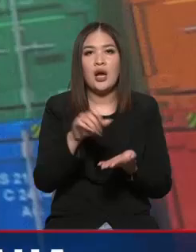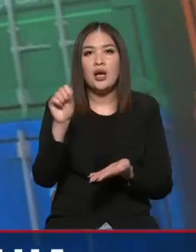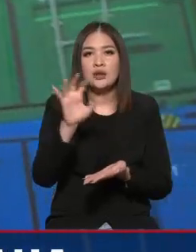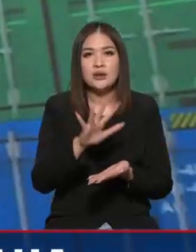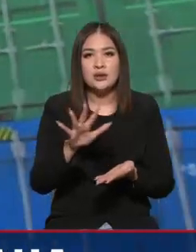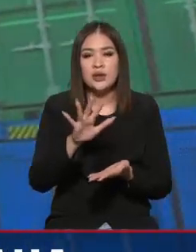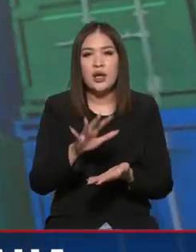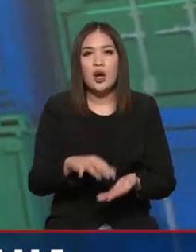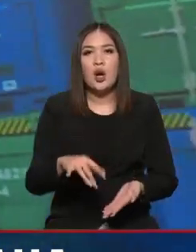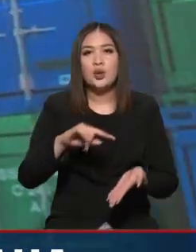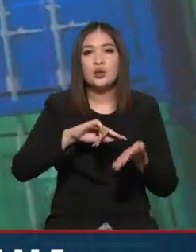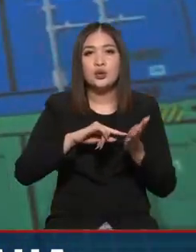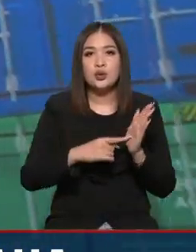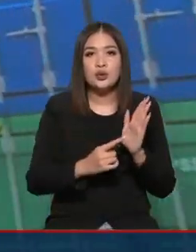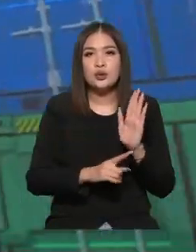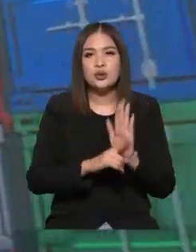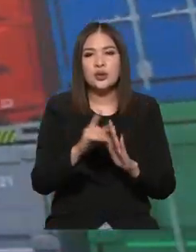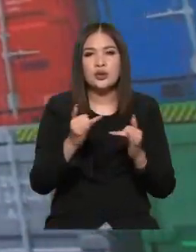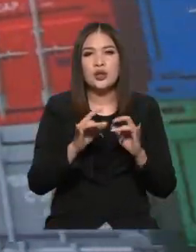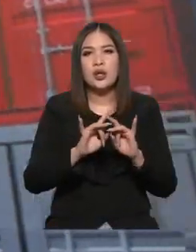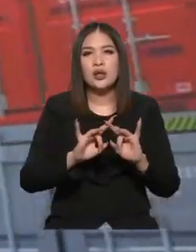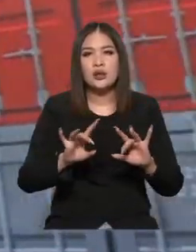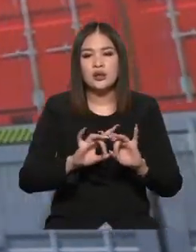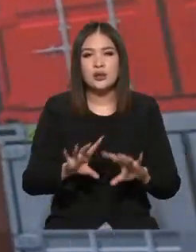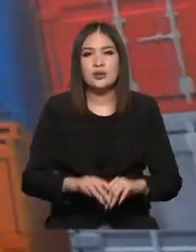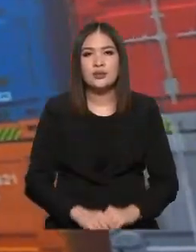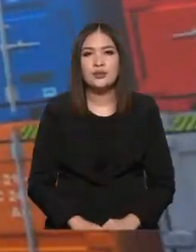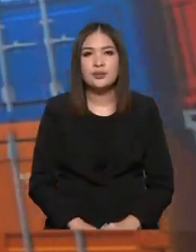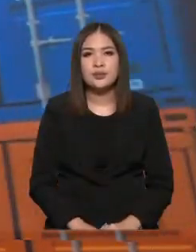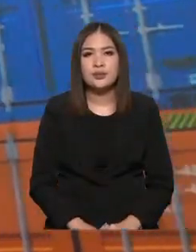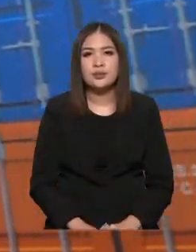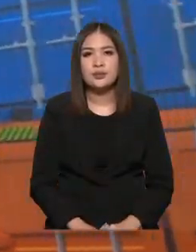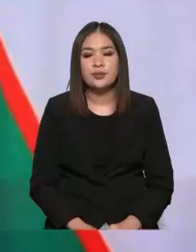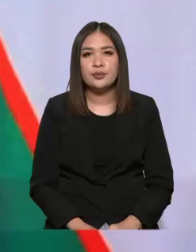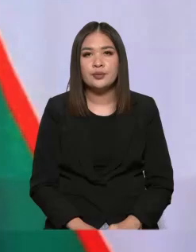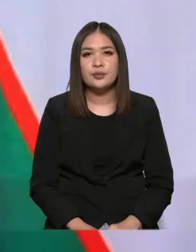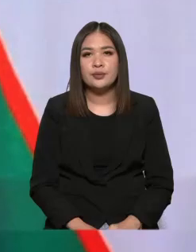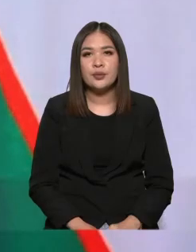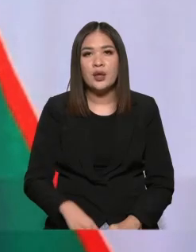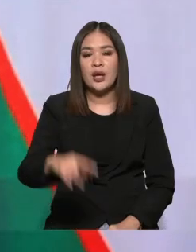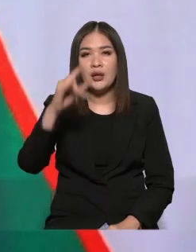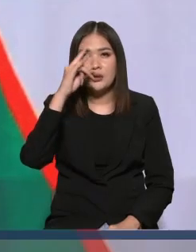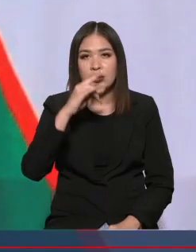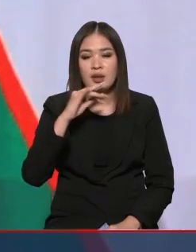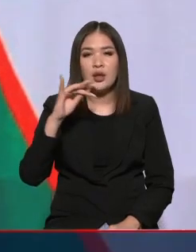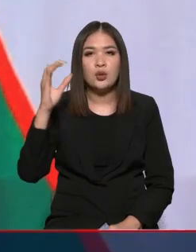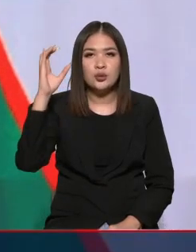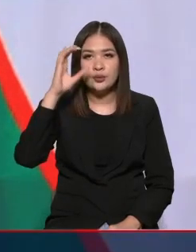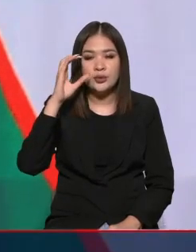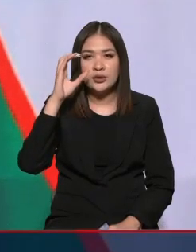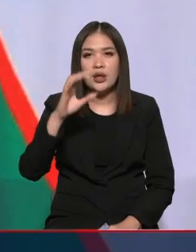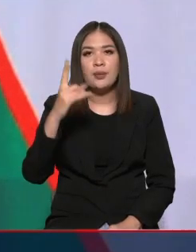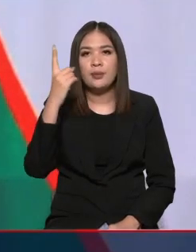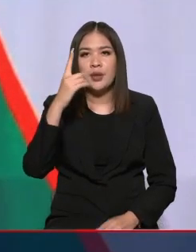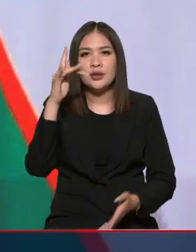регионе. О точках соприкосновения расскажет моя коллега Азиза Закумбаева. Казахстан и Узбекистан – первые в